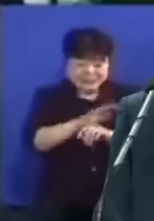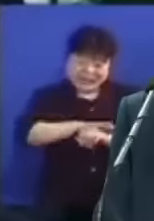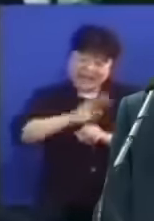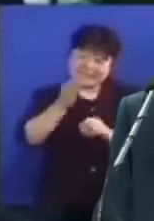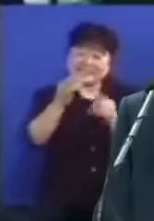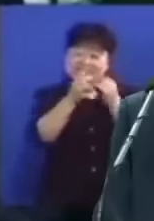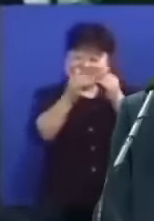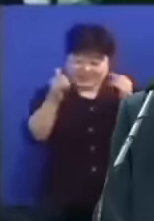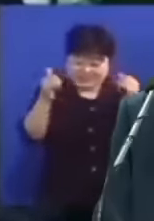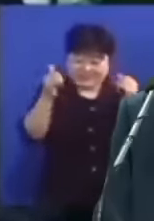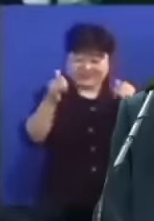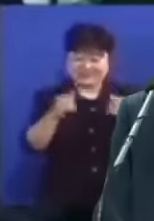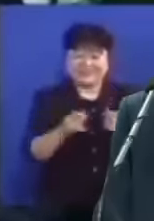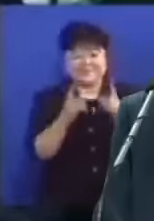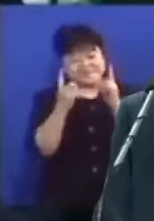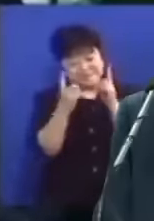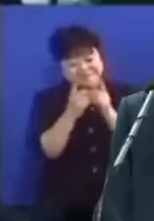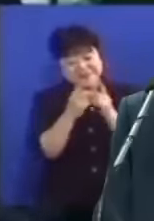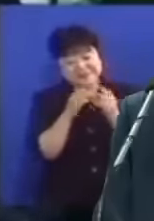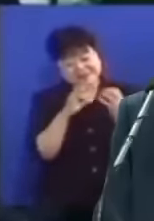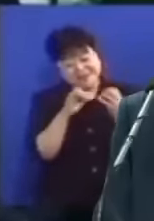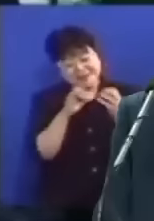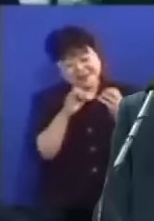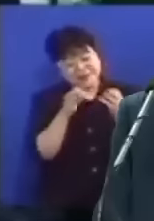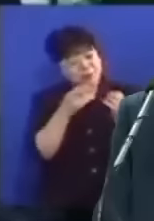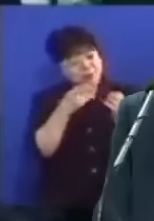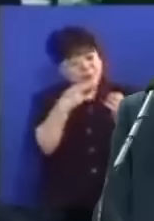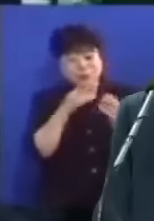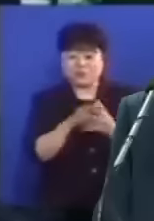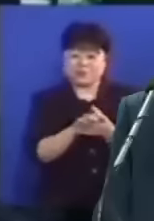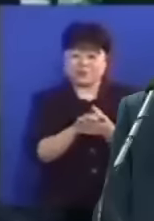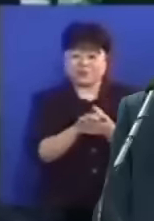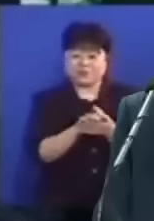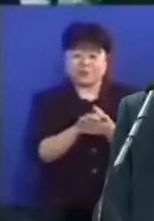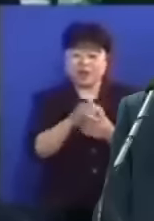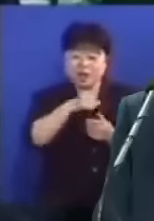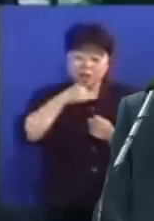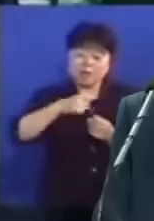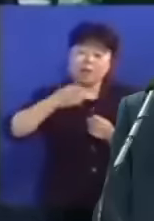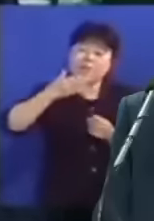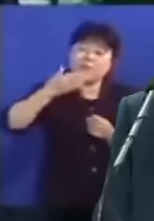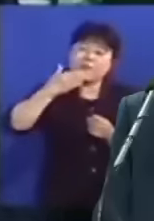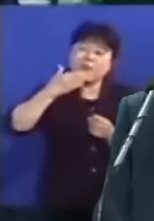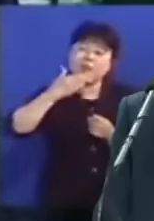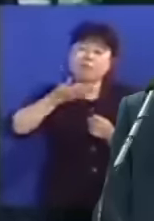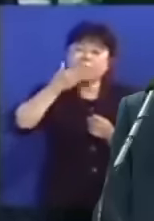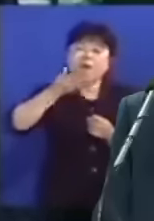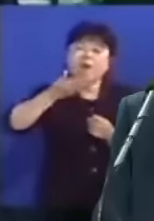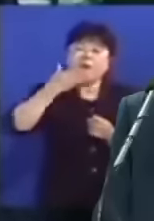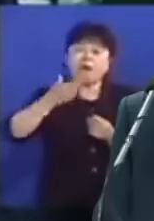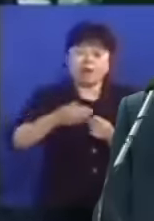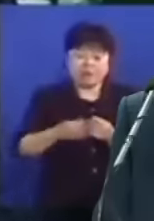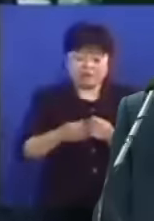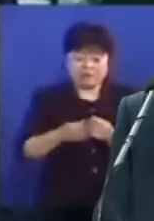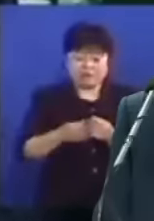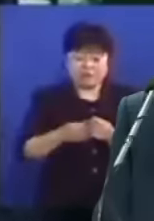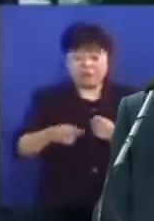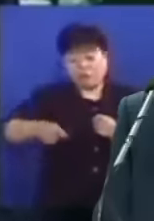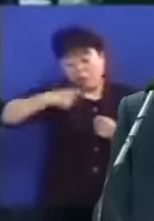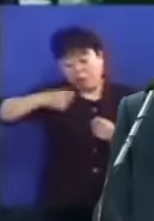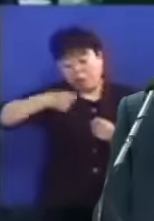성도는 만나서 이야기 할 거리가 없어요. 밥을 먹어도 밥만 먹지 부지런히 먹지